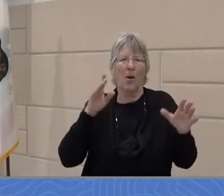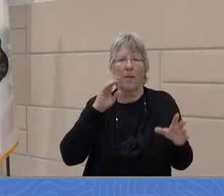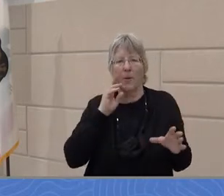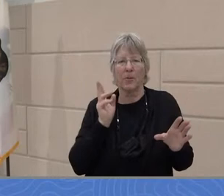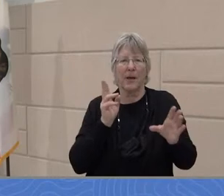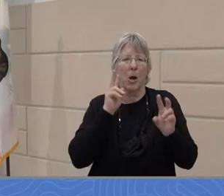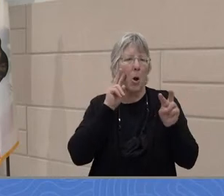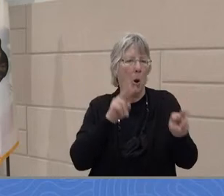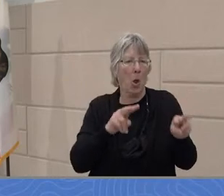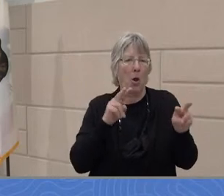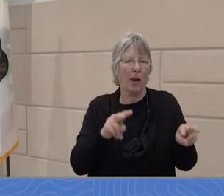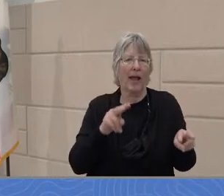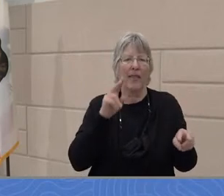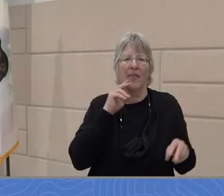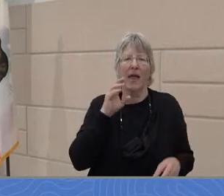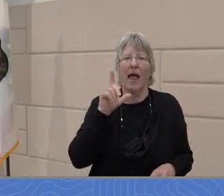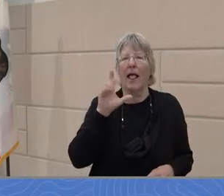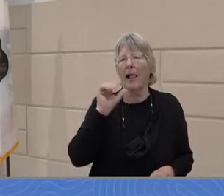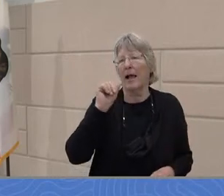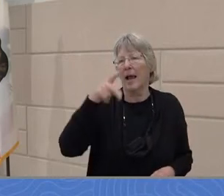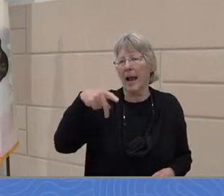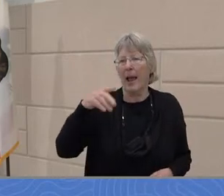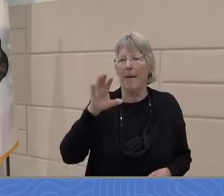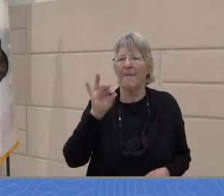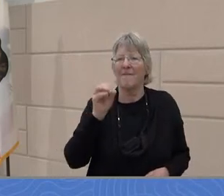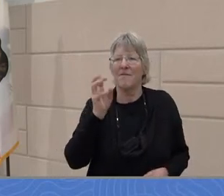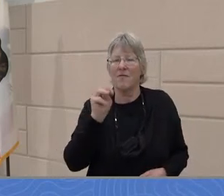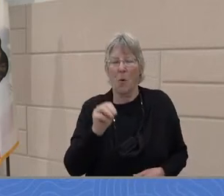กโจมตะครังวิดอนี่ออกคน